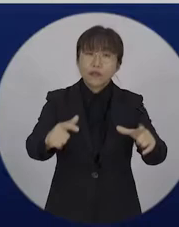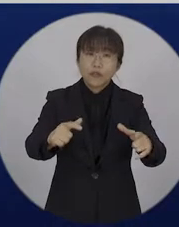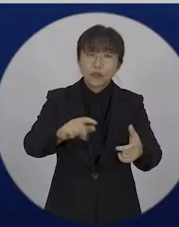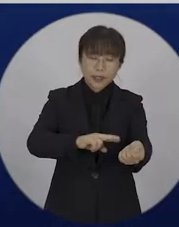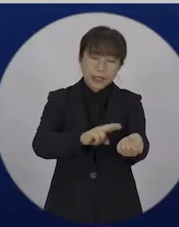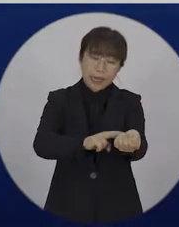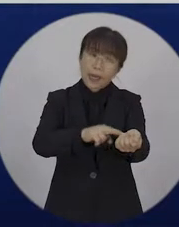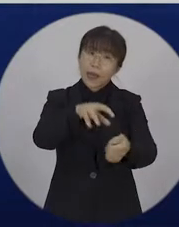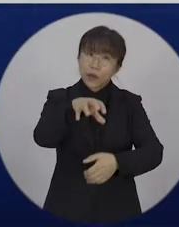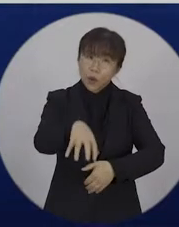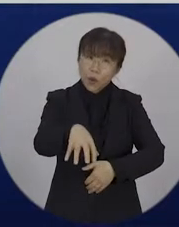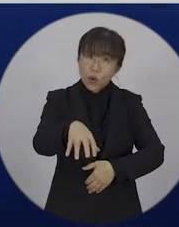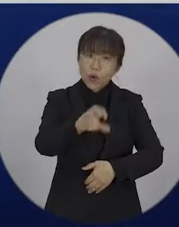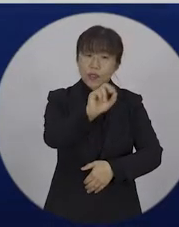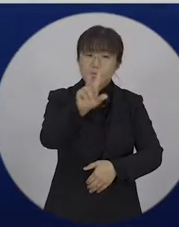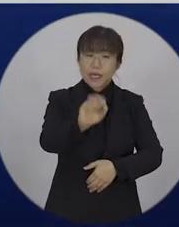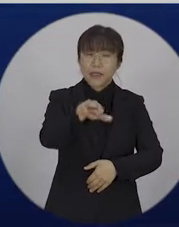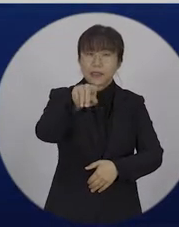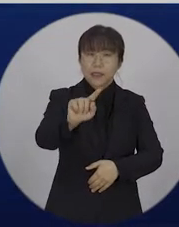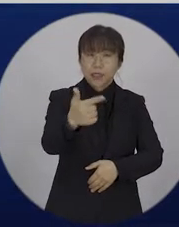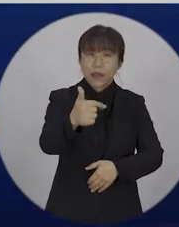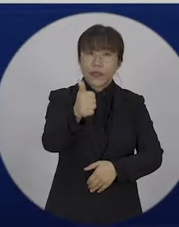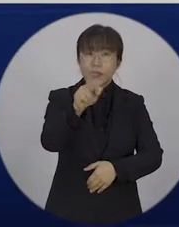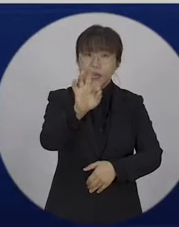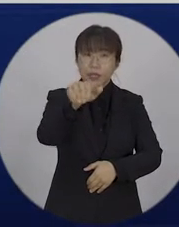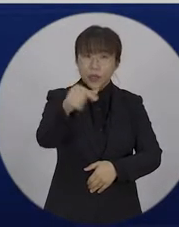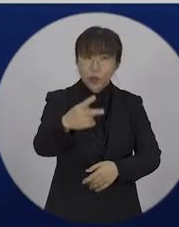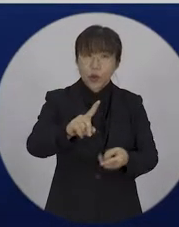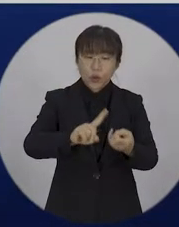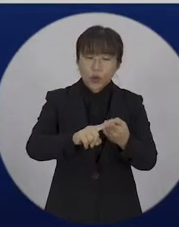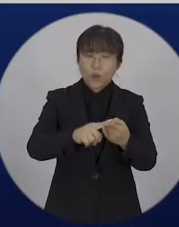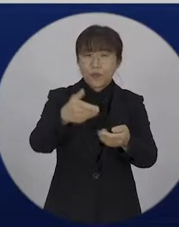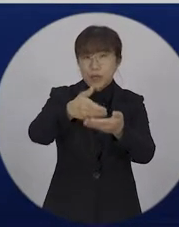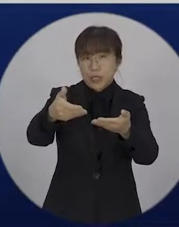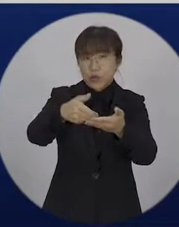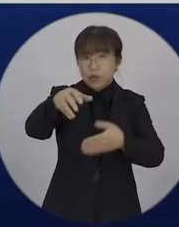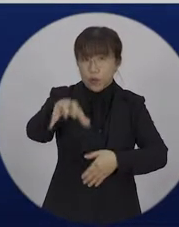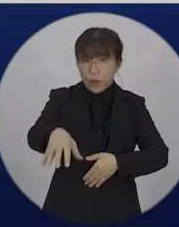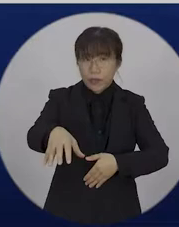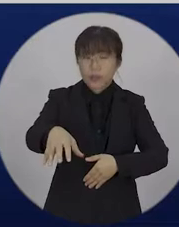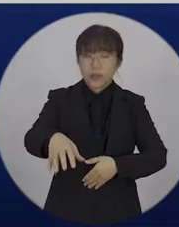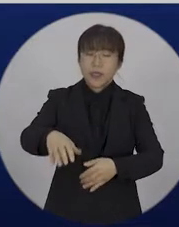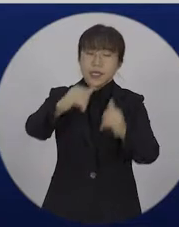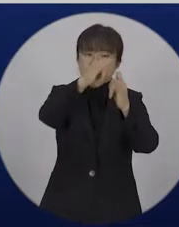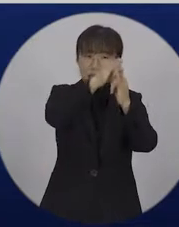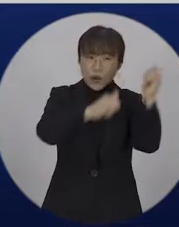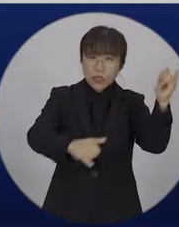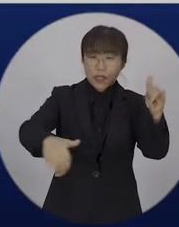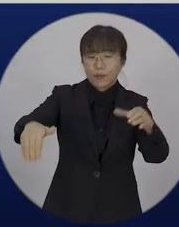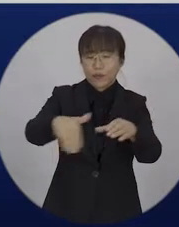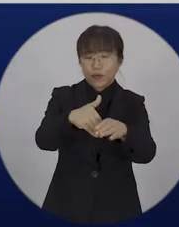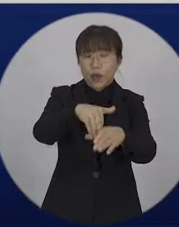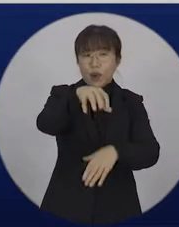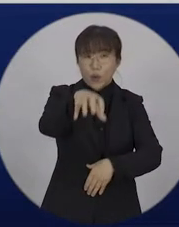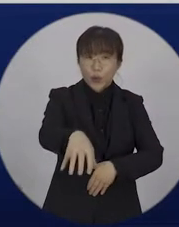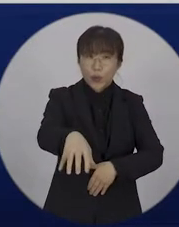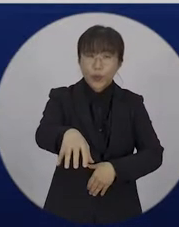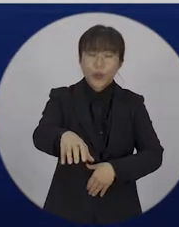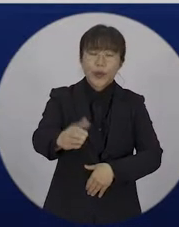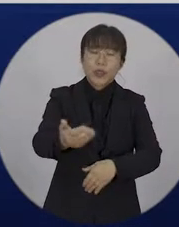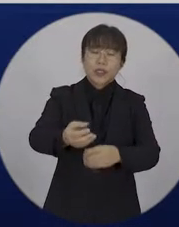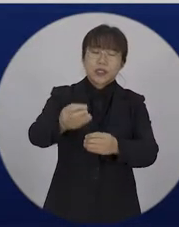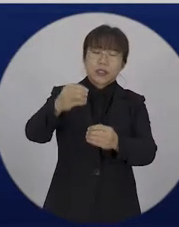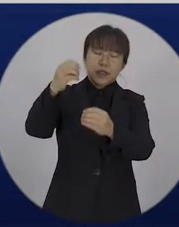강서구가 가양동에 있는 양천향교와 겸재정선미술관 등 역사문화유적지 일대를 전통과